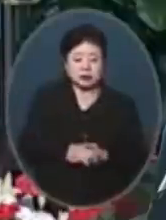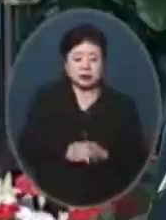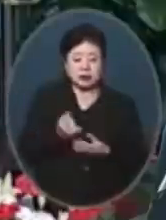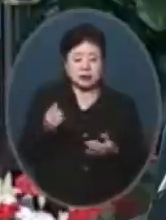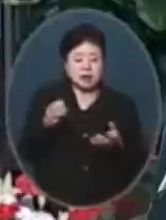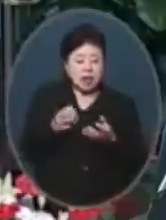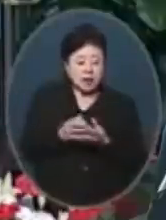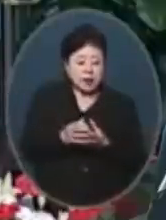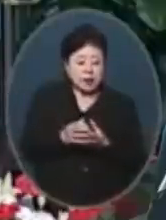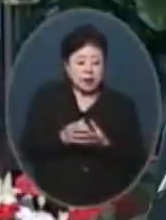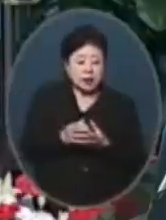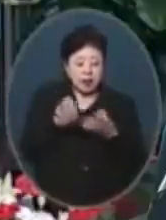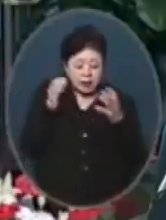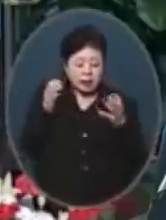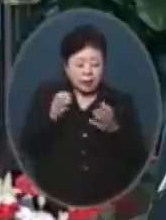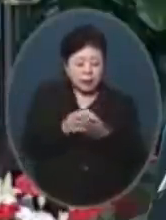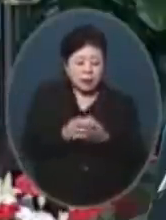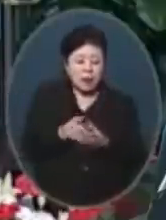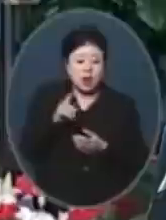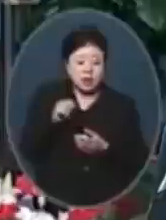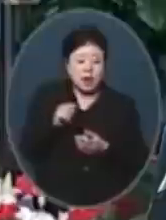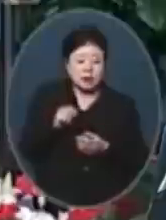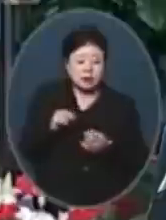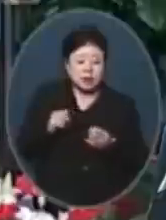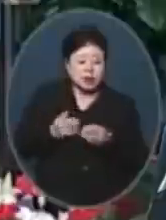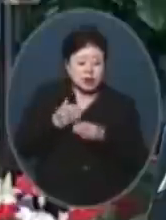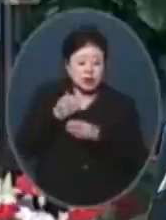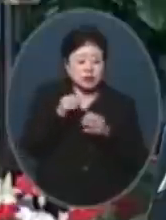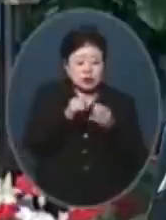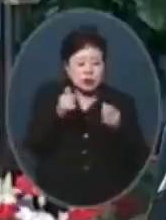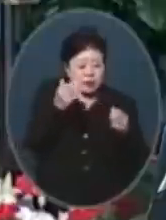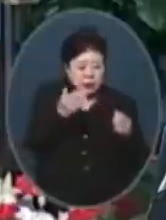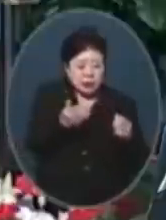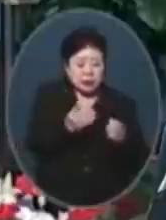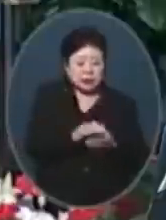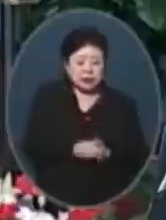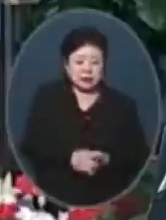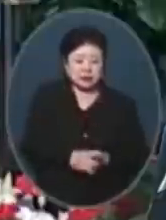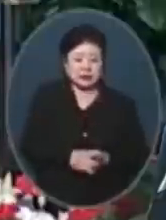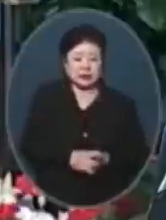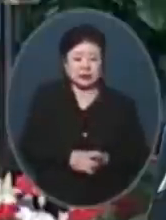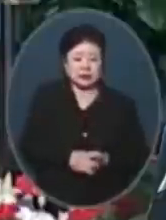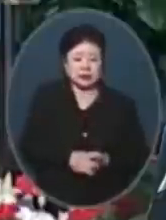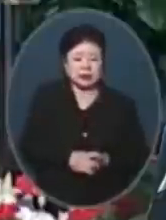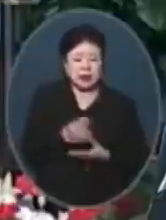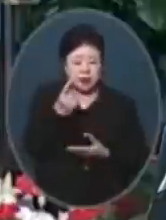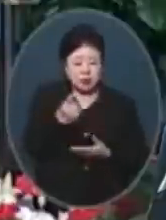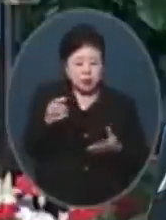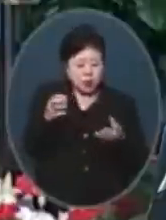부녀자까지 합치면 10,000명이 넘는 사람들이 모여와서